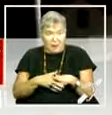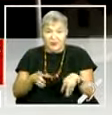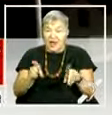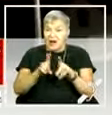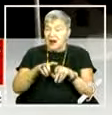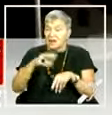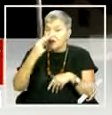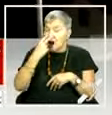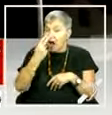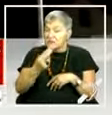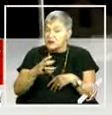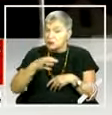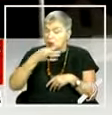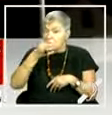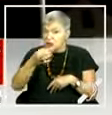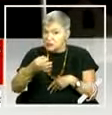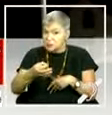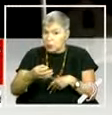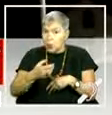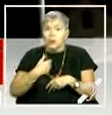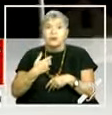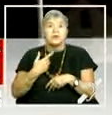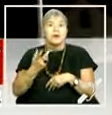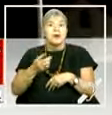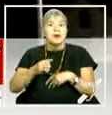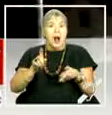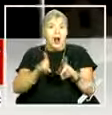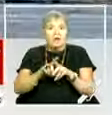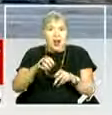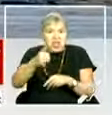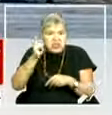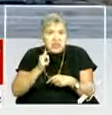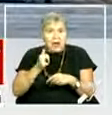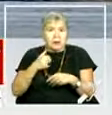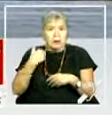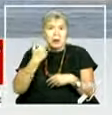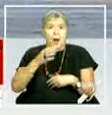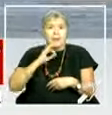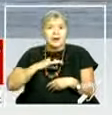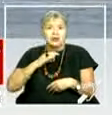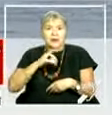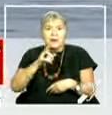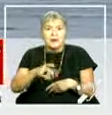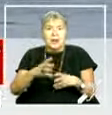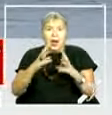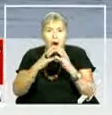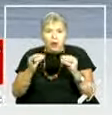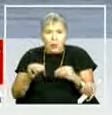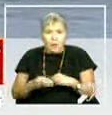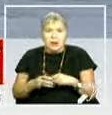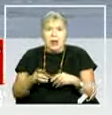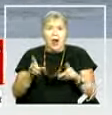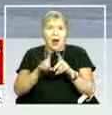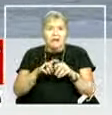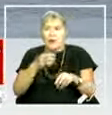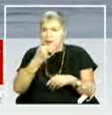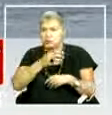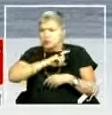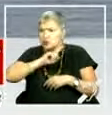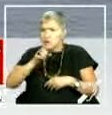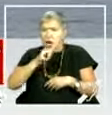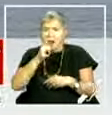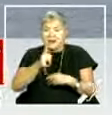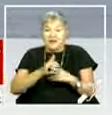văzut o reacție la fel de vehementă și ieri din partea președintelui Klaus Iohannis. Iată,